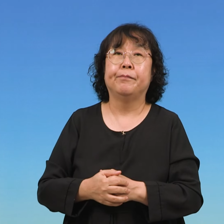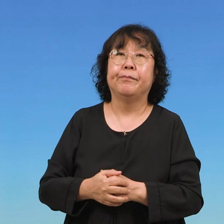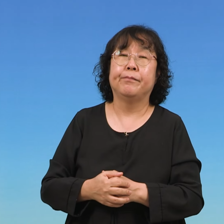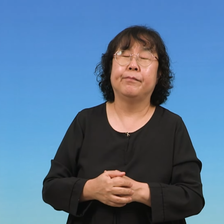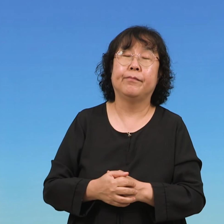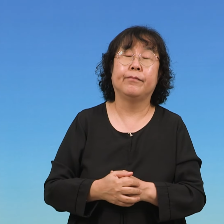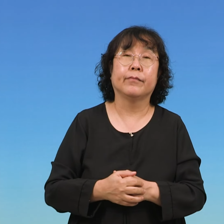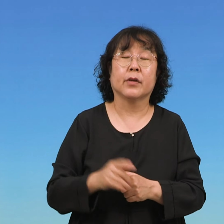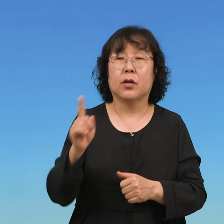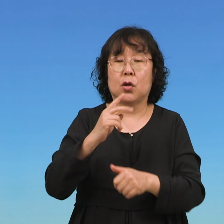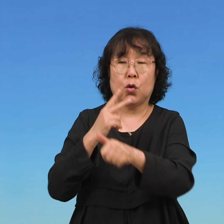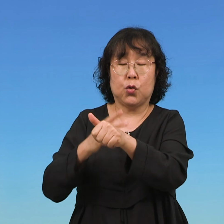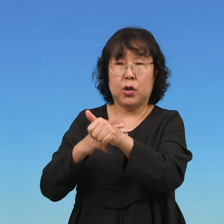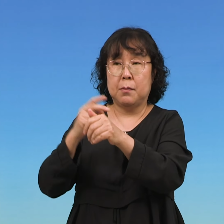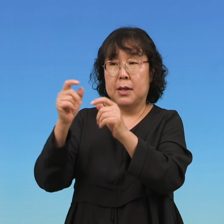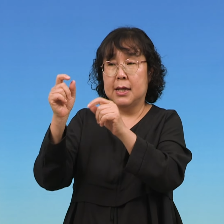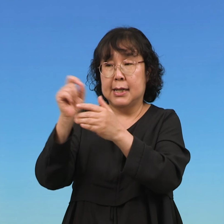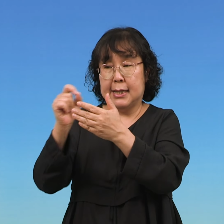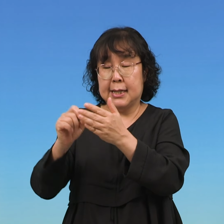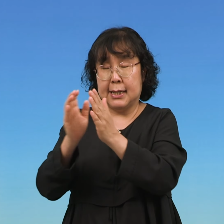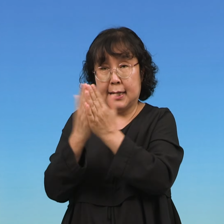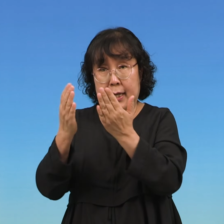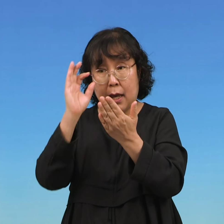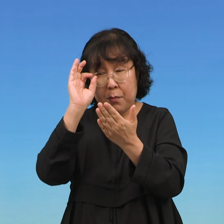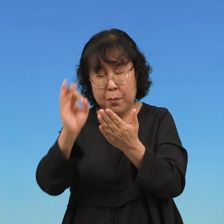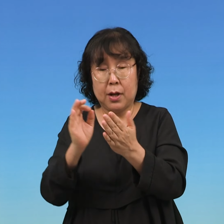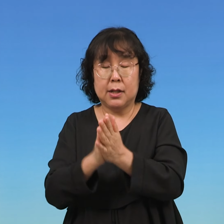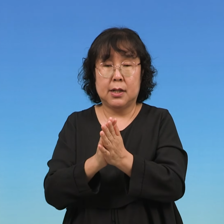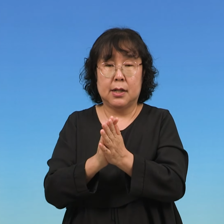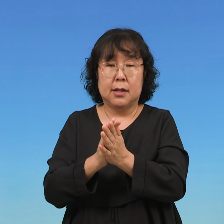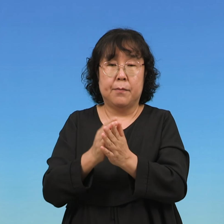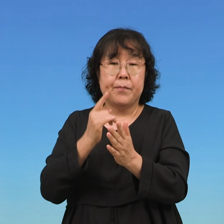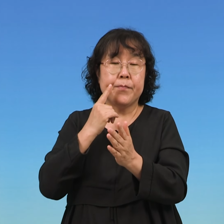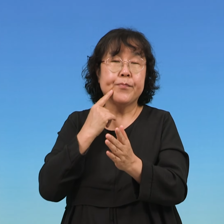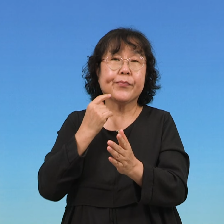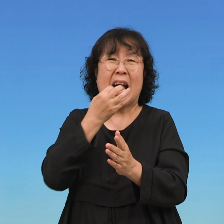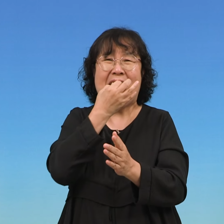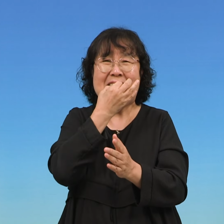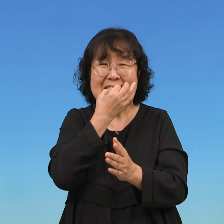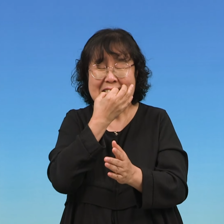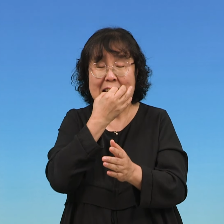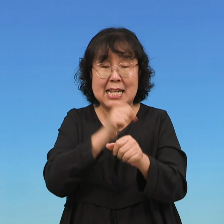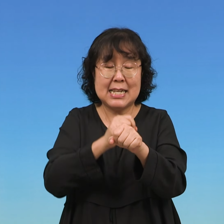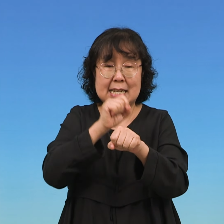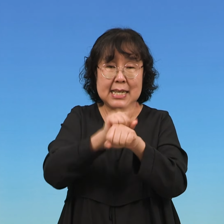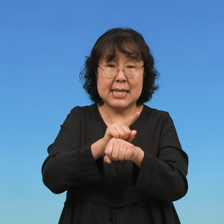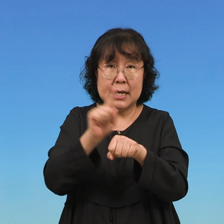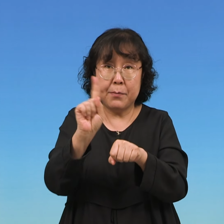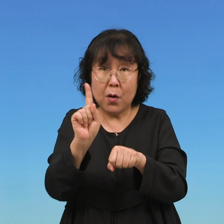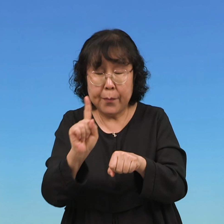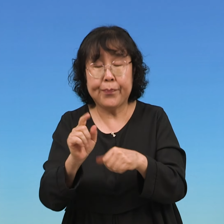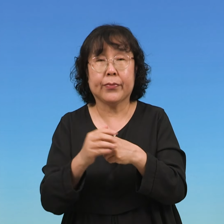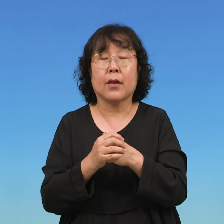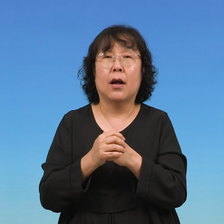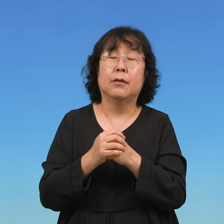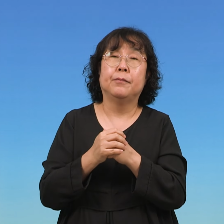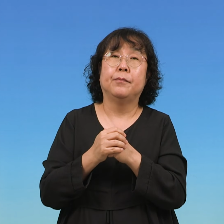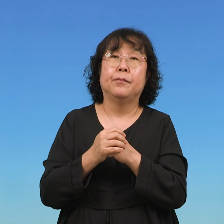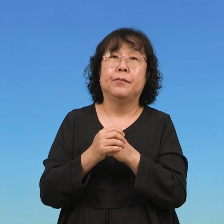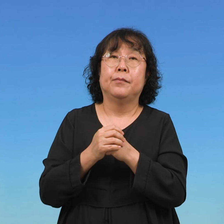신호나 교수님이 쓴 그 책에 보니까요이 탐욕의 특징을 굉장히 인상깊게 한 대목이 있었습니다